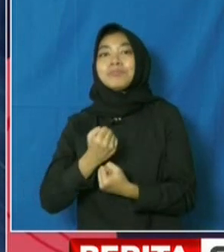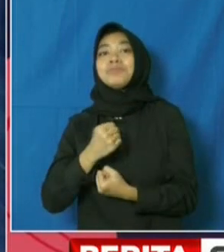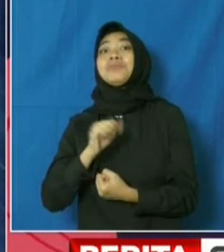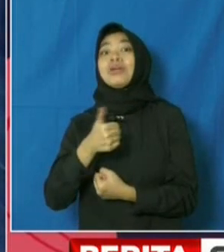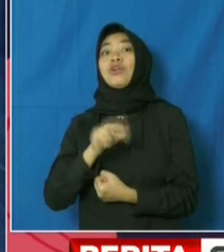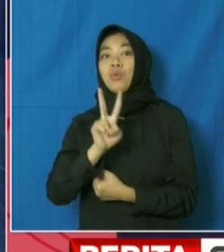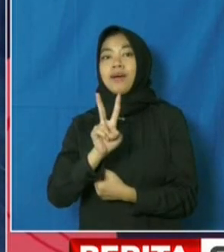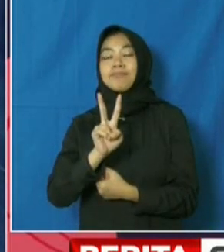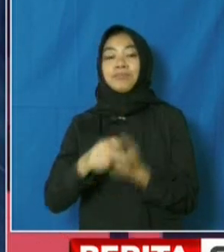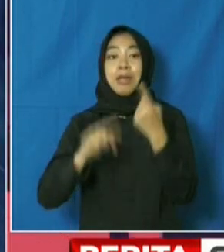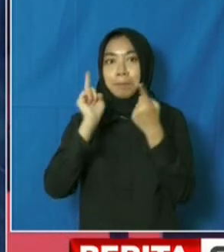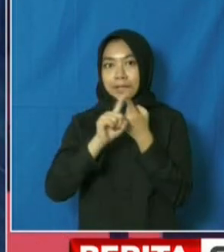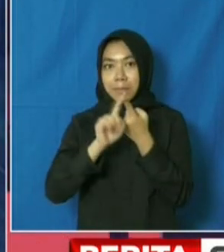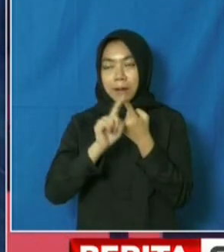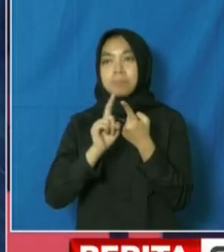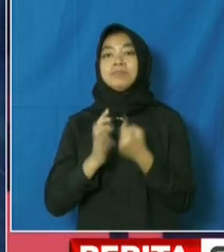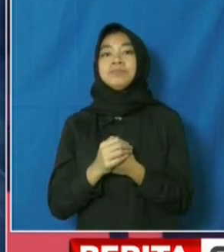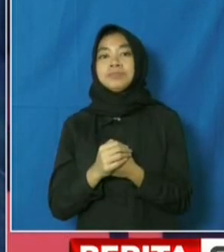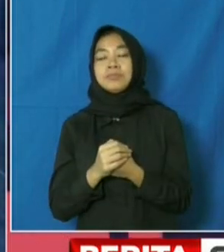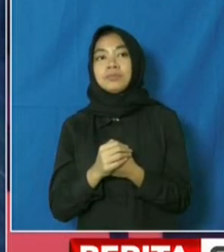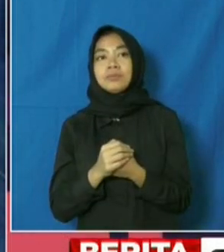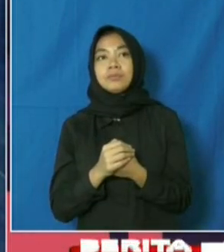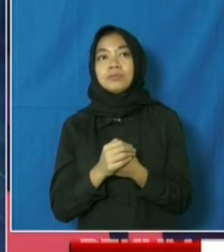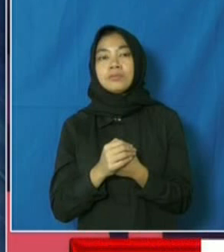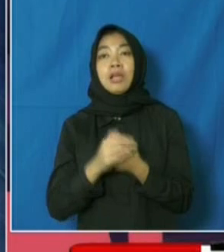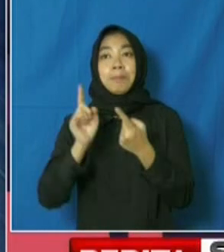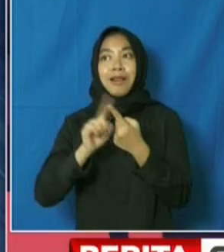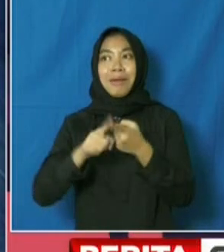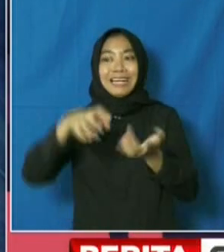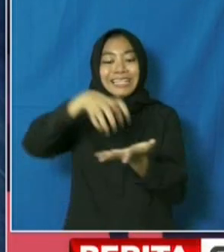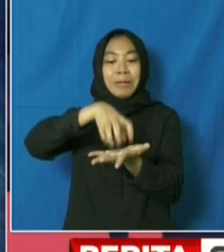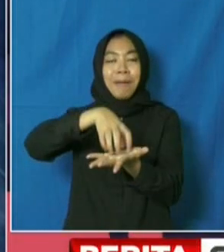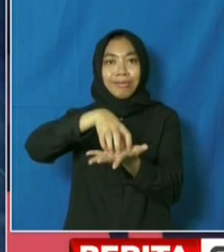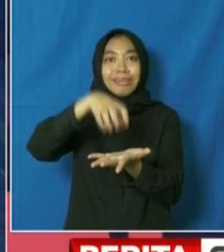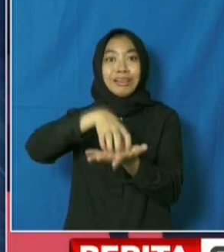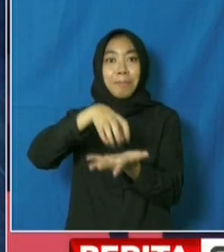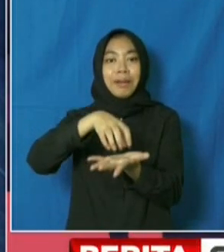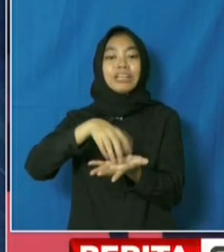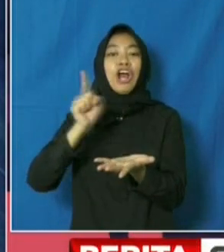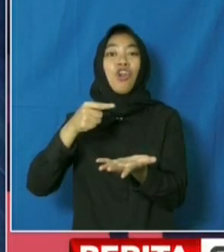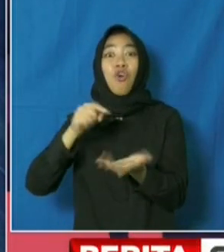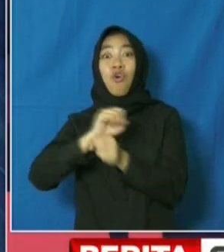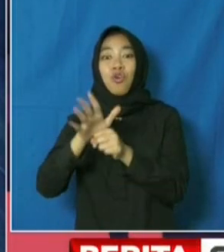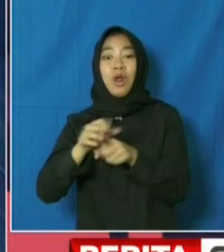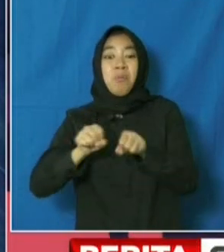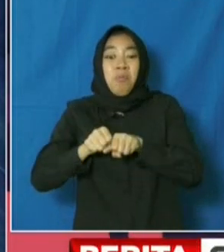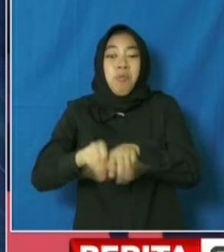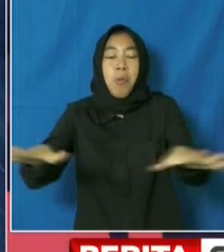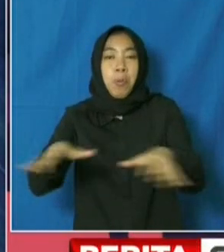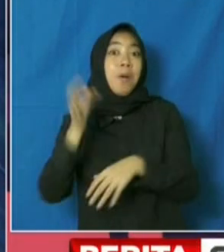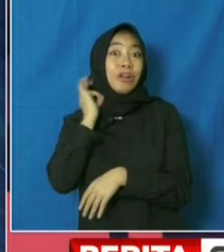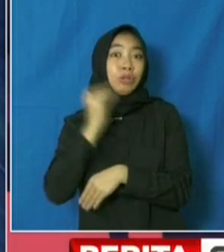pertama ketika dia berada di dalam suatu kawasan yang punya potensi penularan tinggi atau sangat tinggi